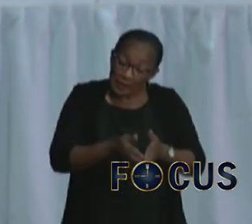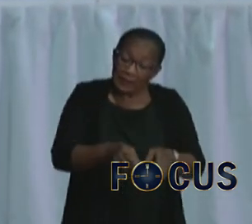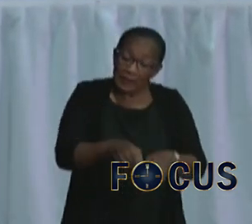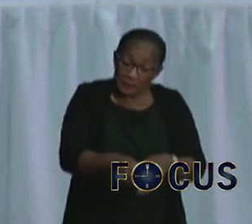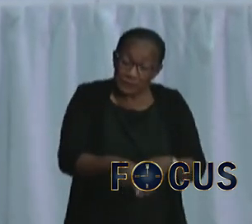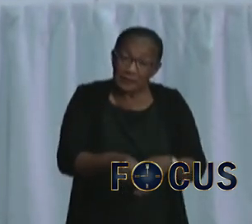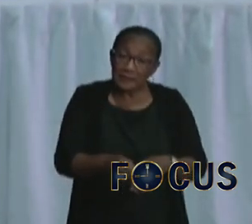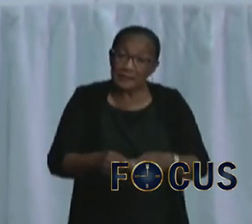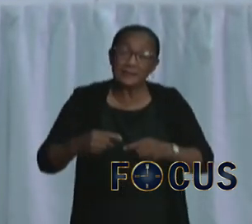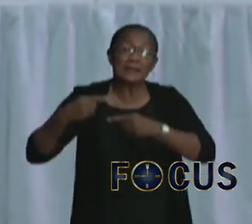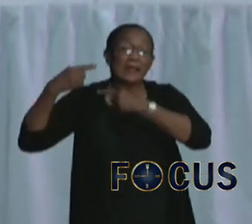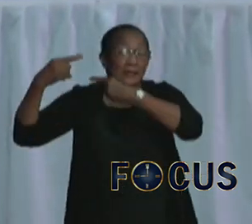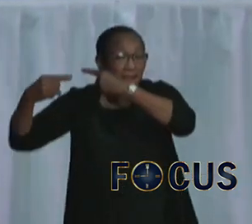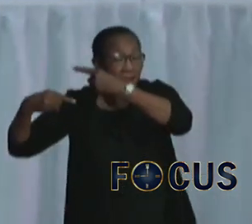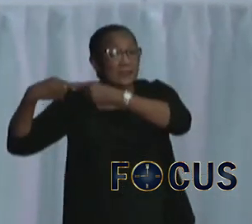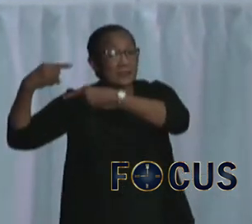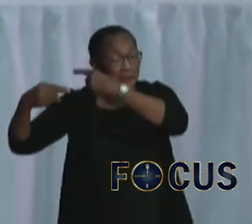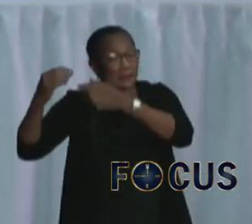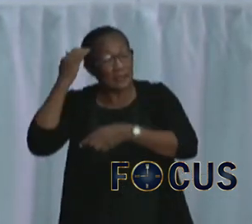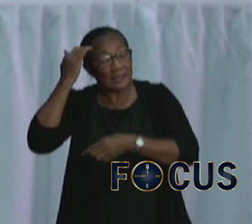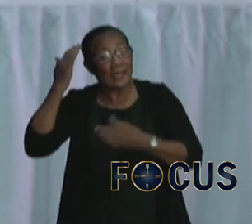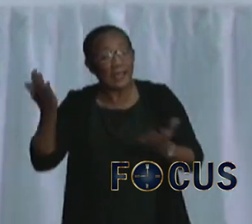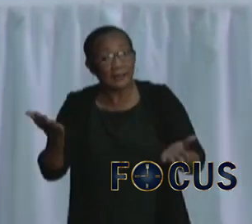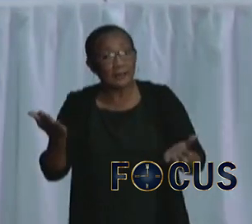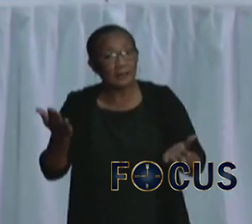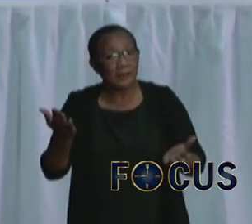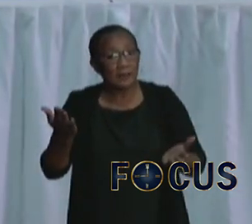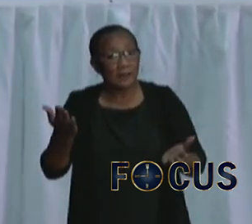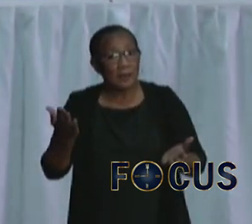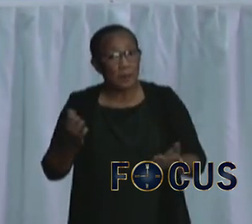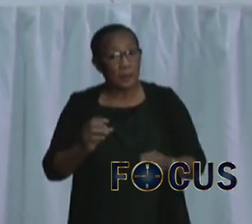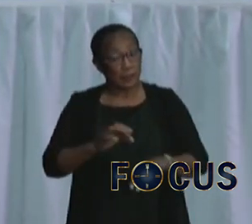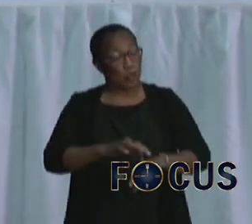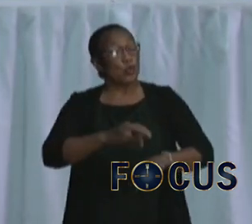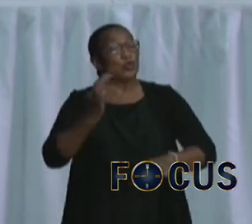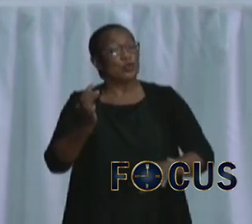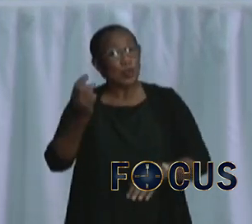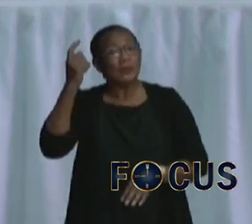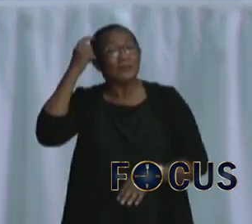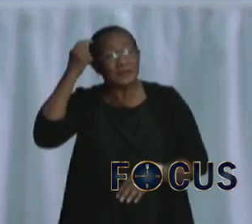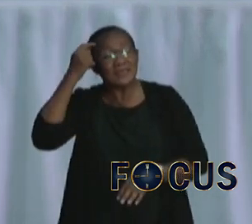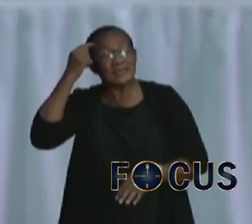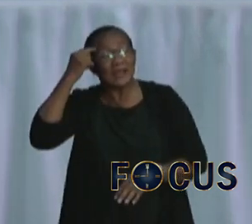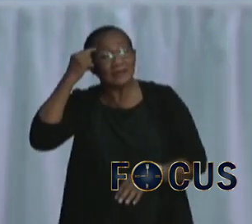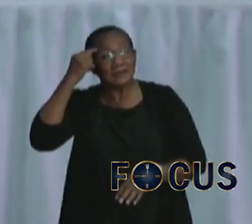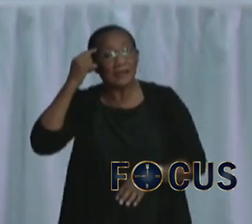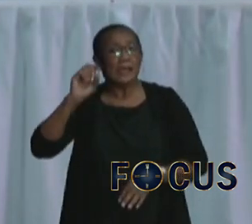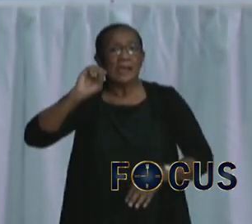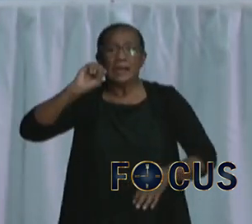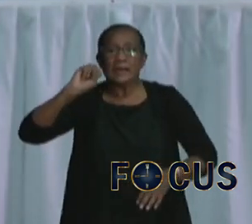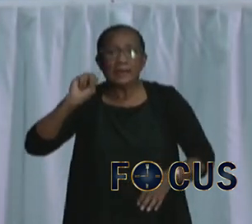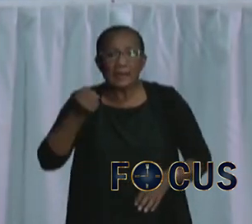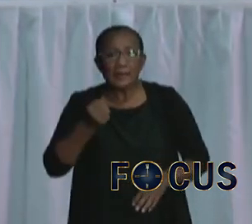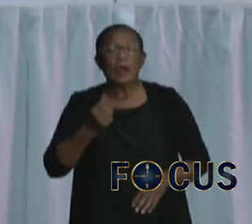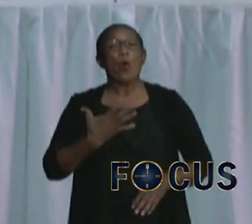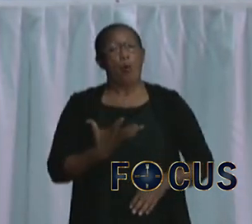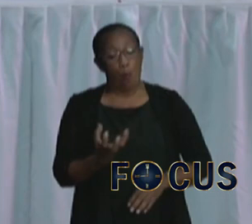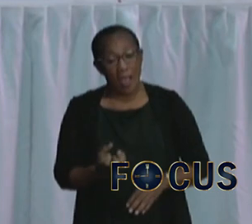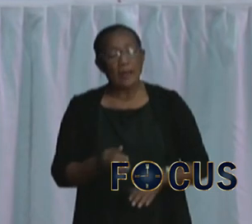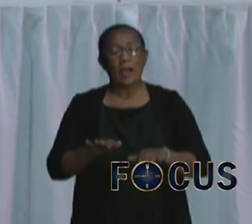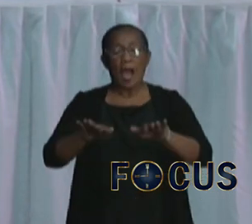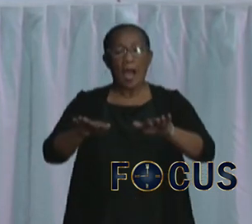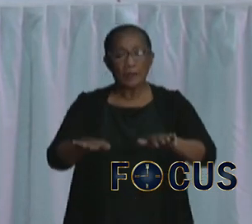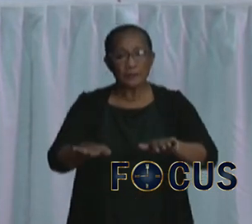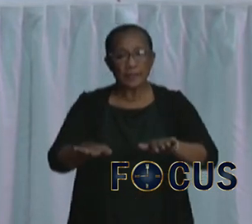begrafenistradities en met enig gezond verstand kun je wel degelijk afscheid nemen.